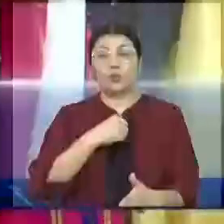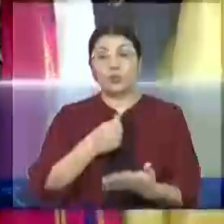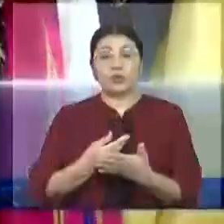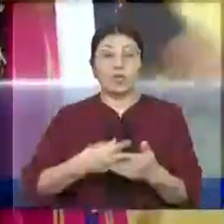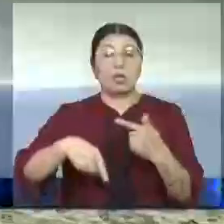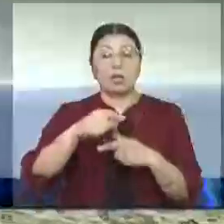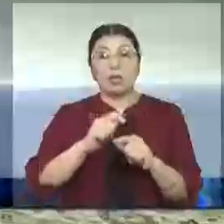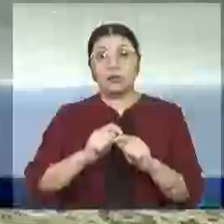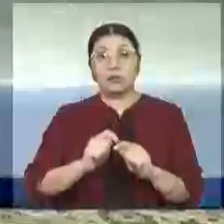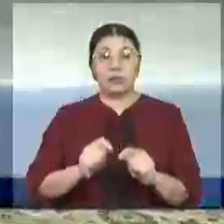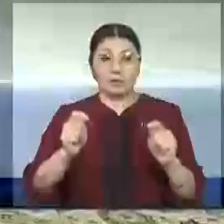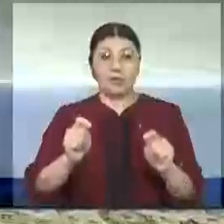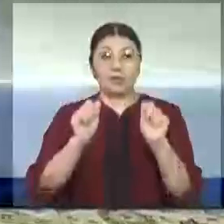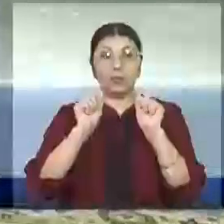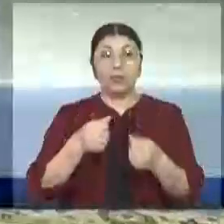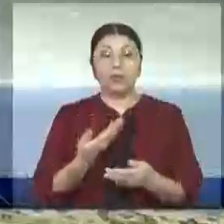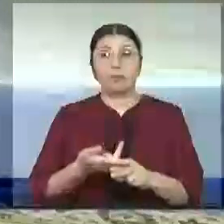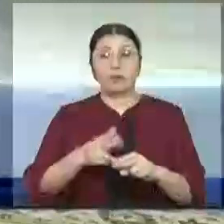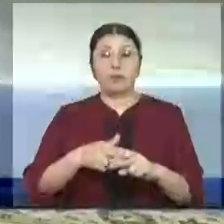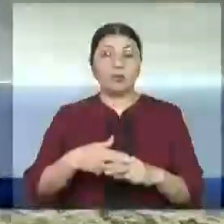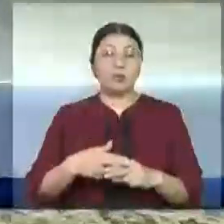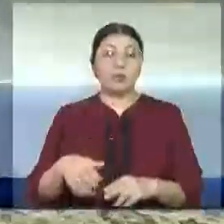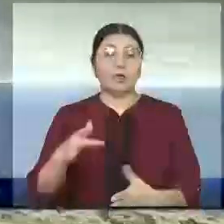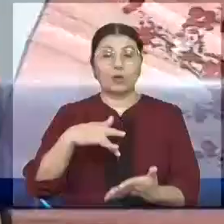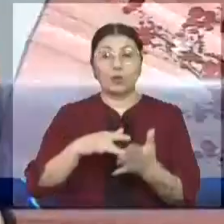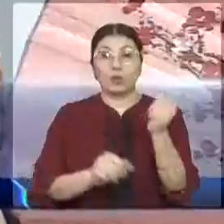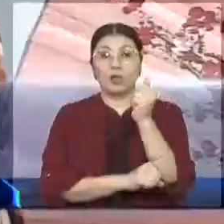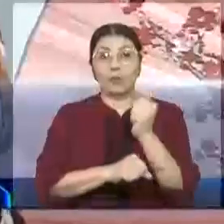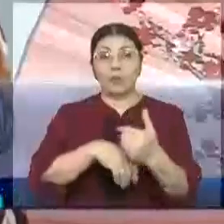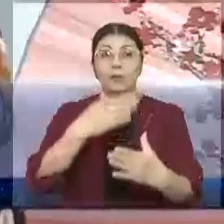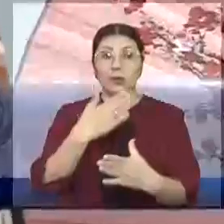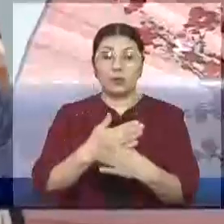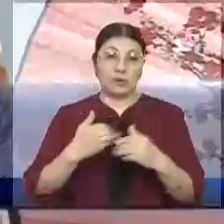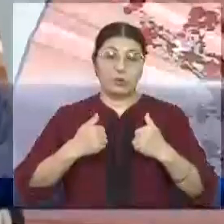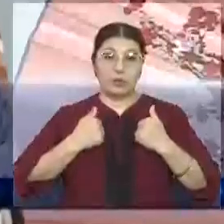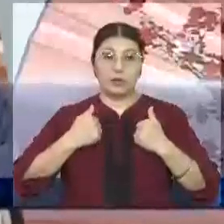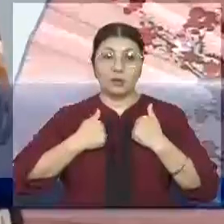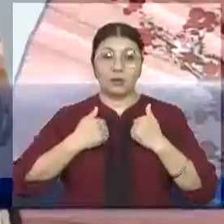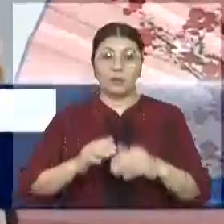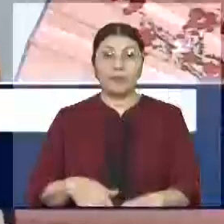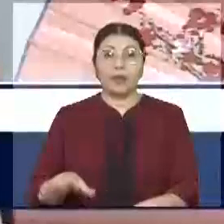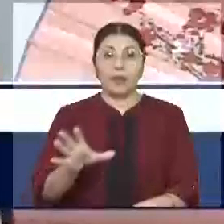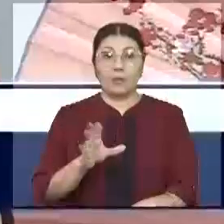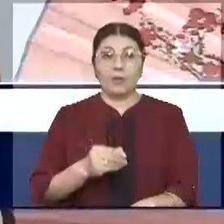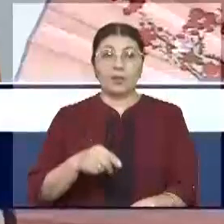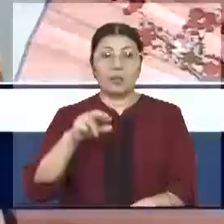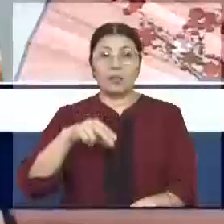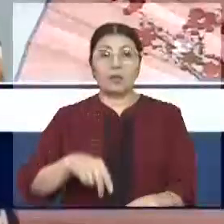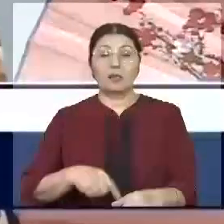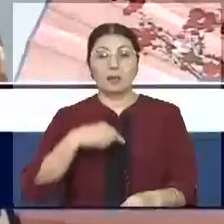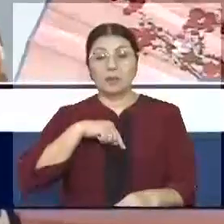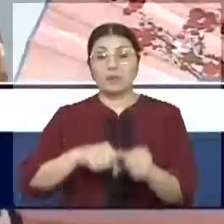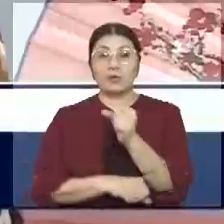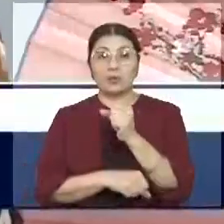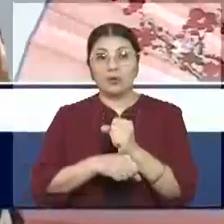тұрақты жұмыспен қамтылады. Бұл үшін орталық мамандары қолдан келгенше тырысып бағамыз дейді. Тағы да қамтамасыз етуге психологтар,